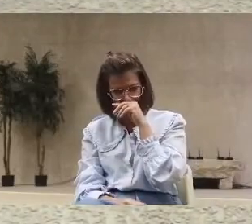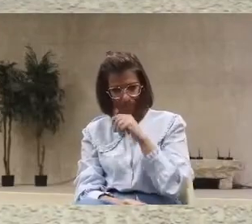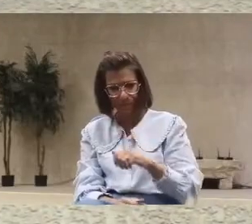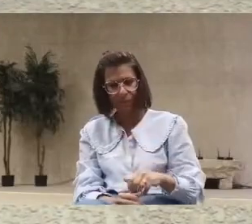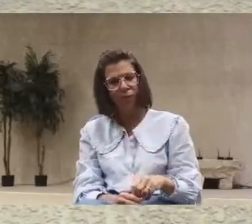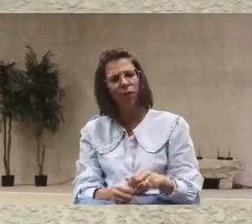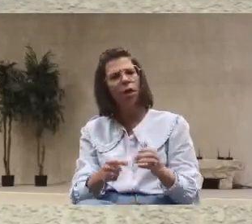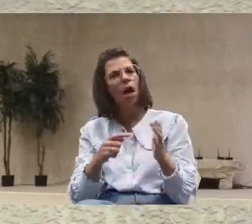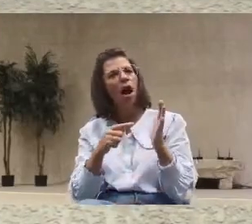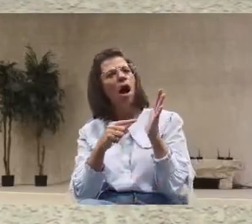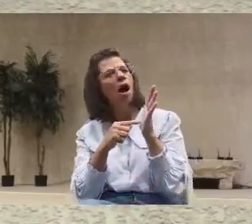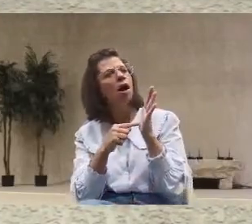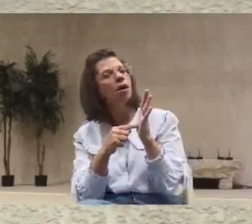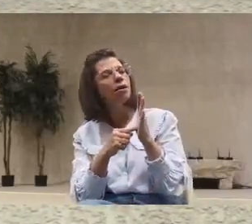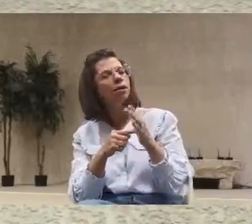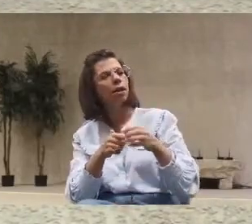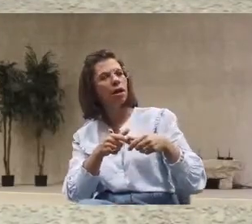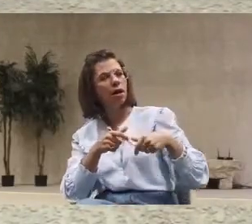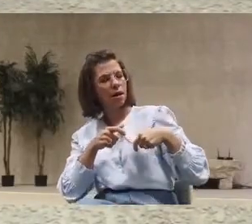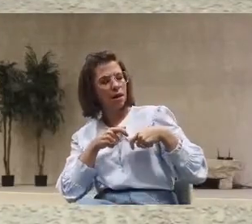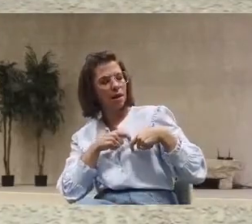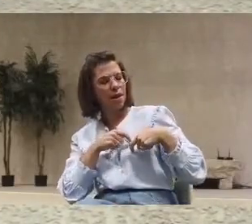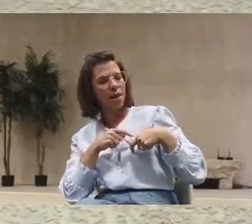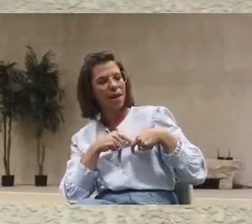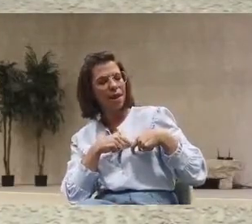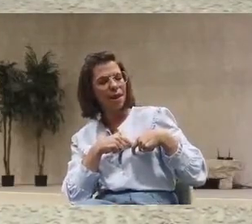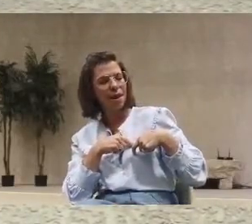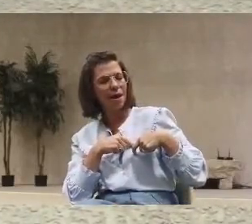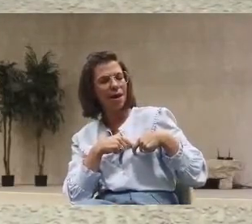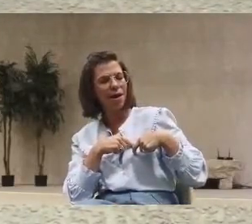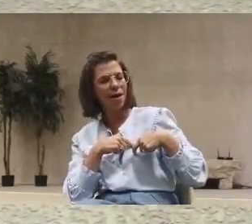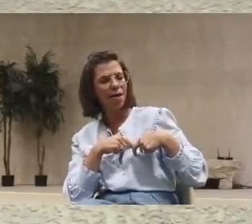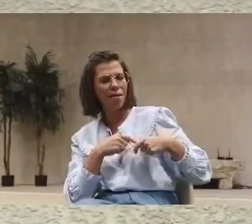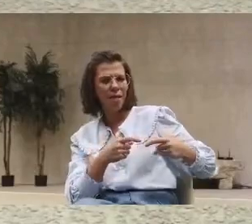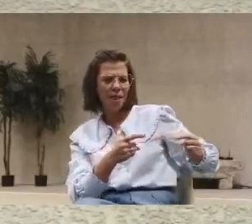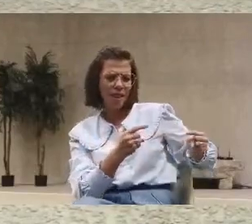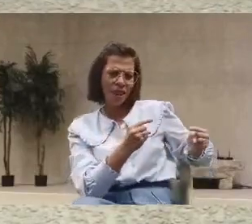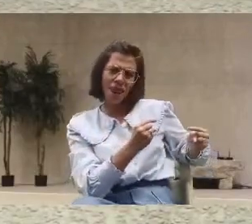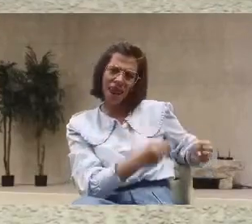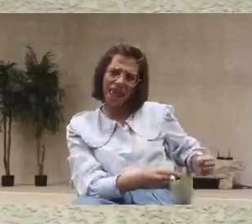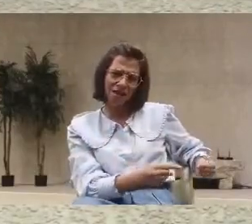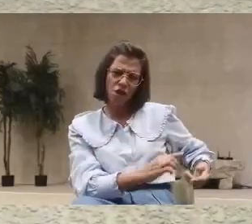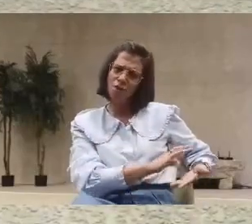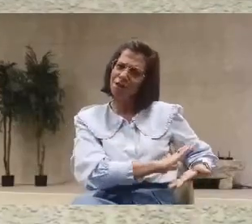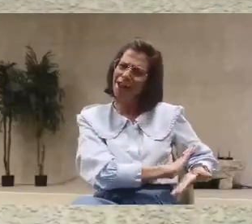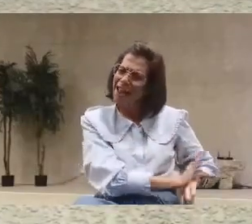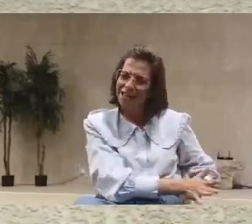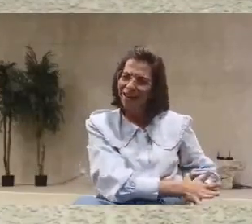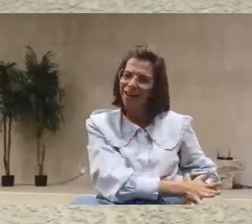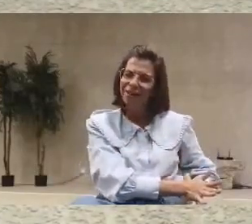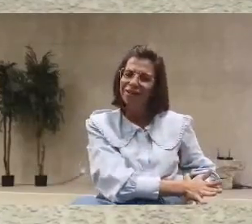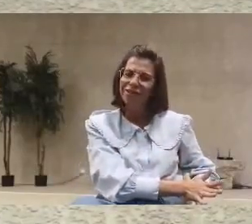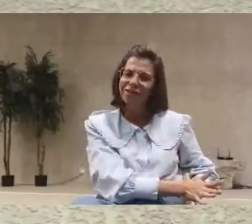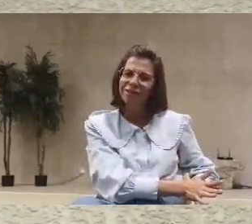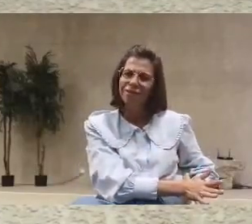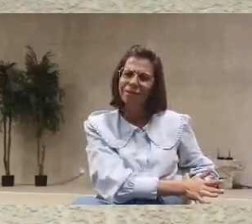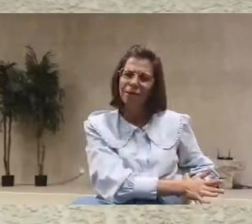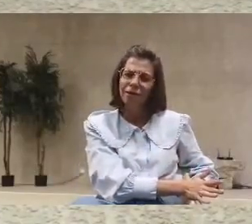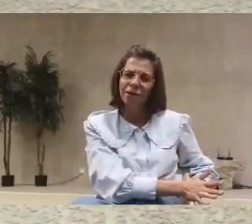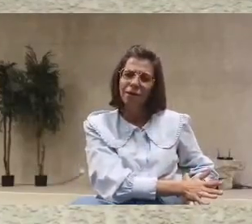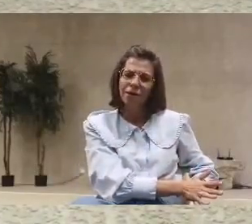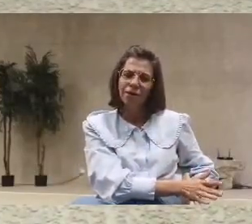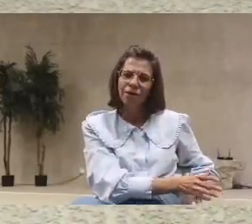quand de notre cœur l'emprise de l'ennemi ce que l'ennemi met est ôté enlevé effacé